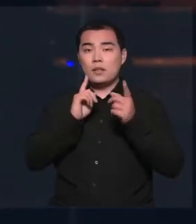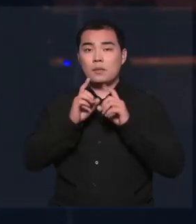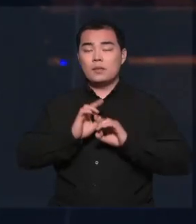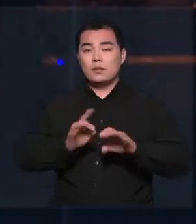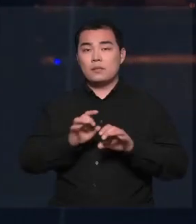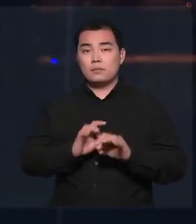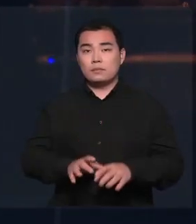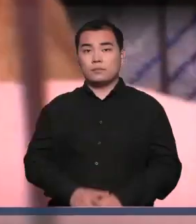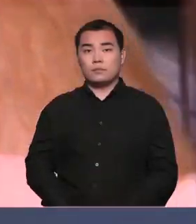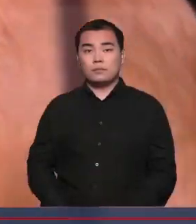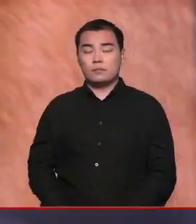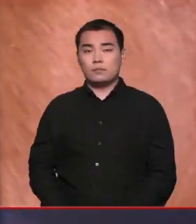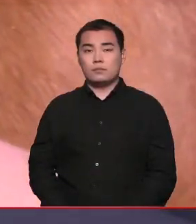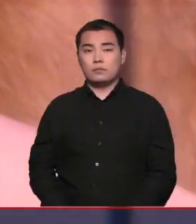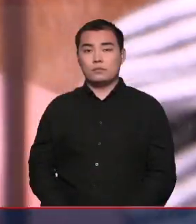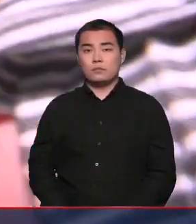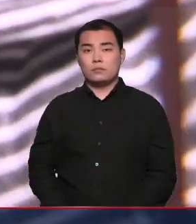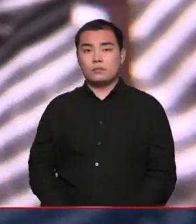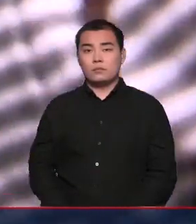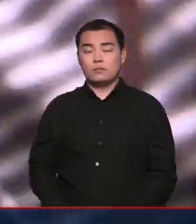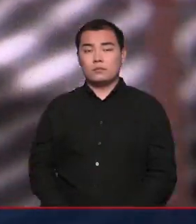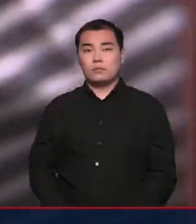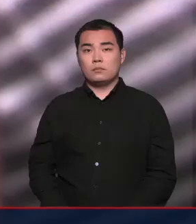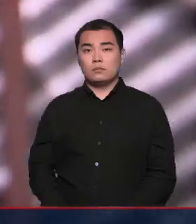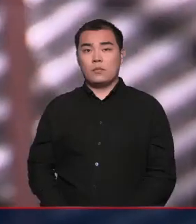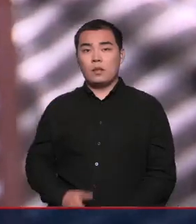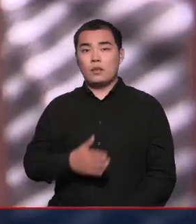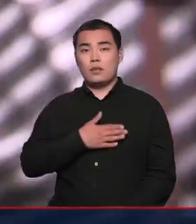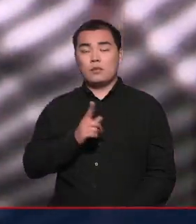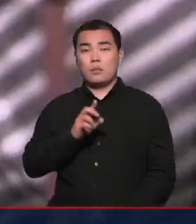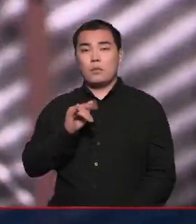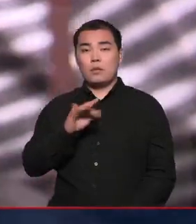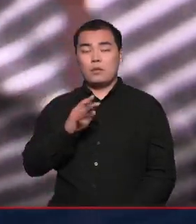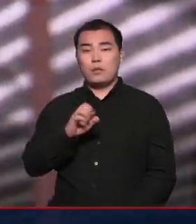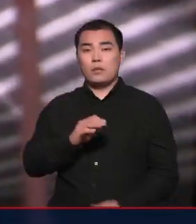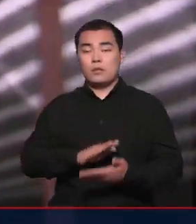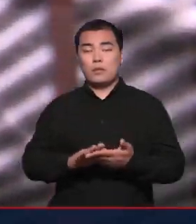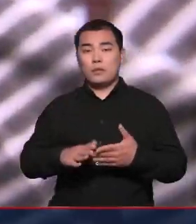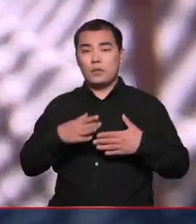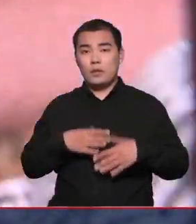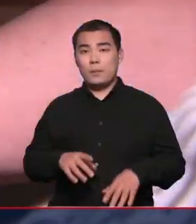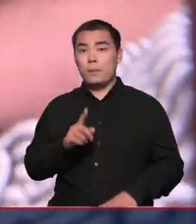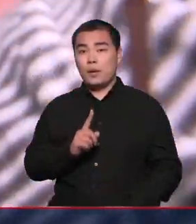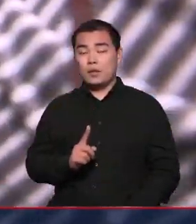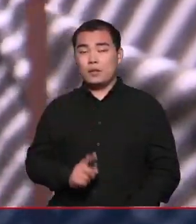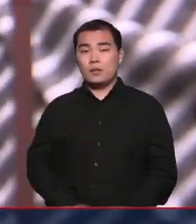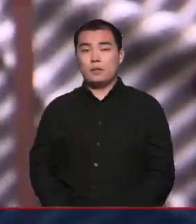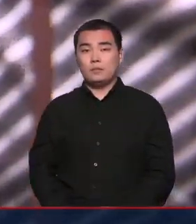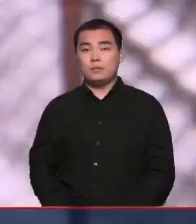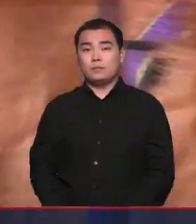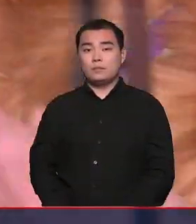тему. Это твое. Я, правда, у них бурочки еще не расчесанные. Ну подожди.